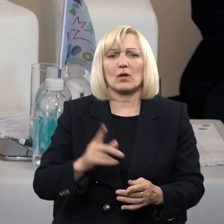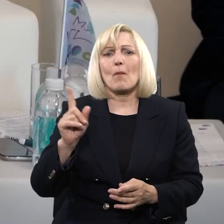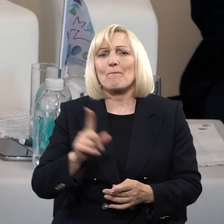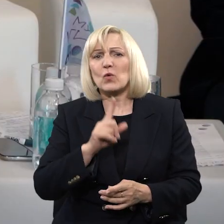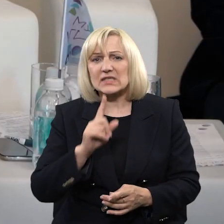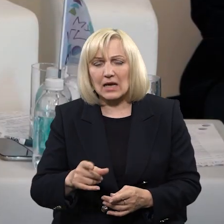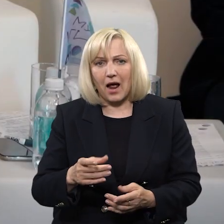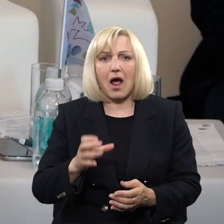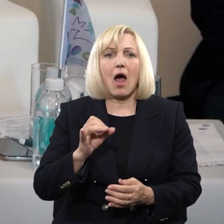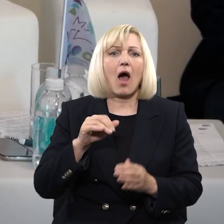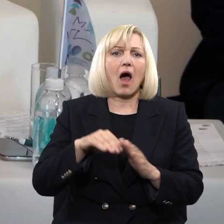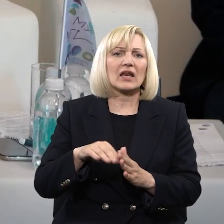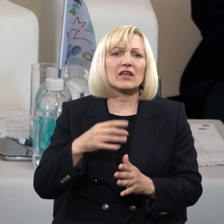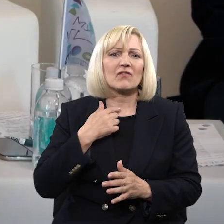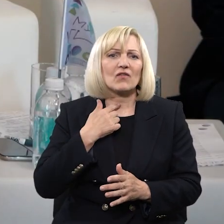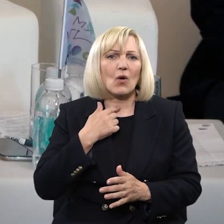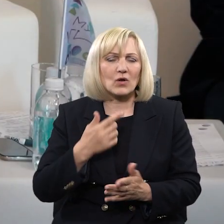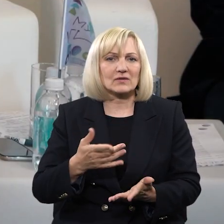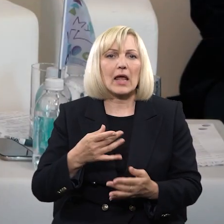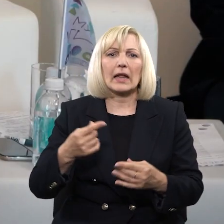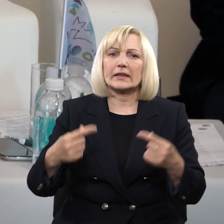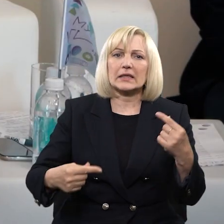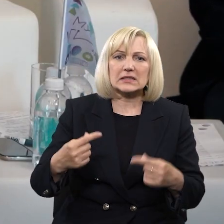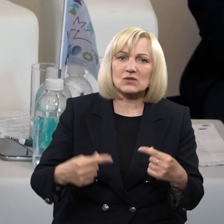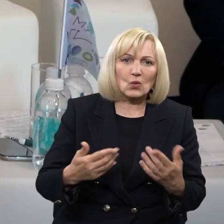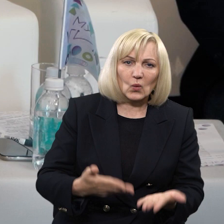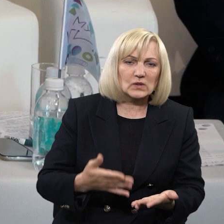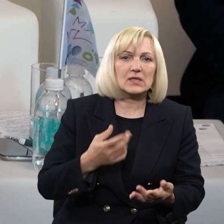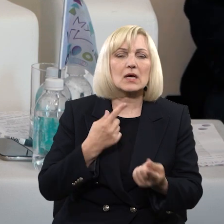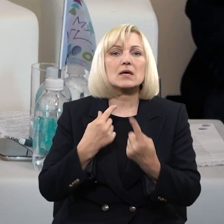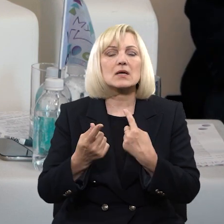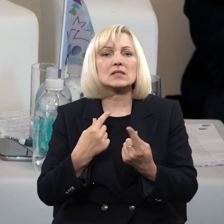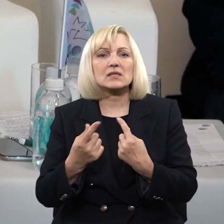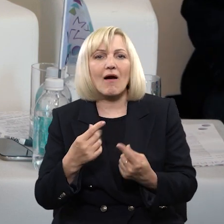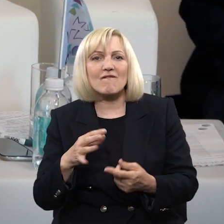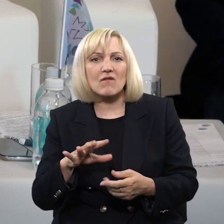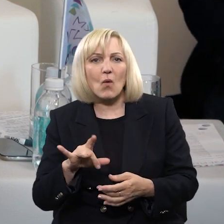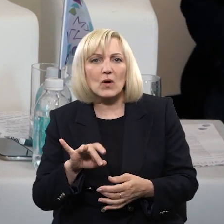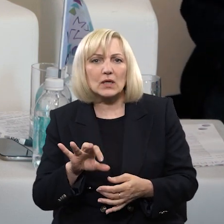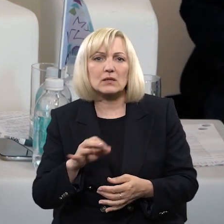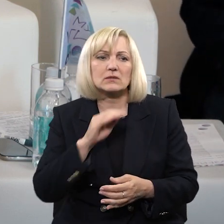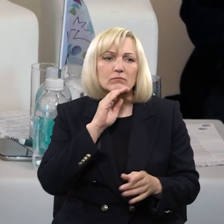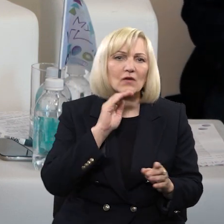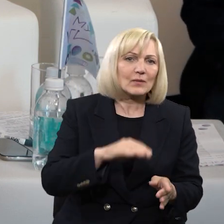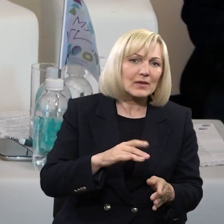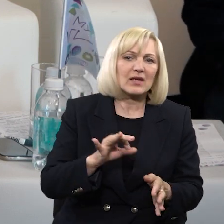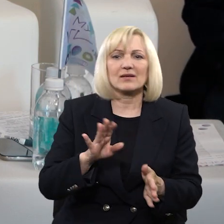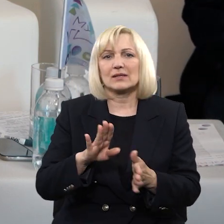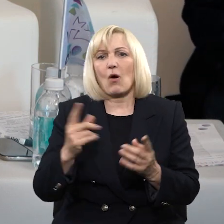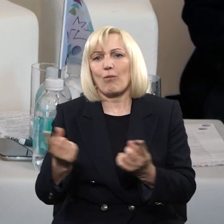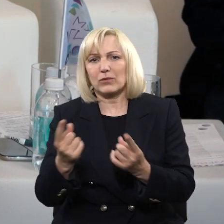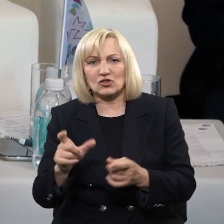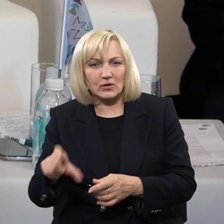архивы голосов наших героев дискуссии разговоры как с профессионалами так и с